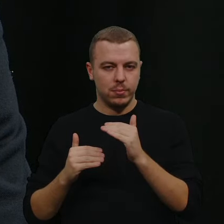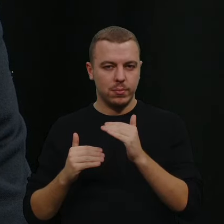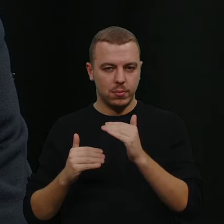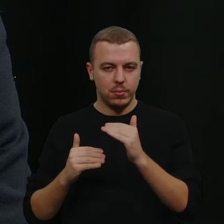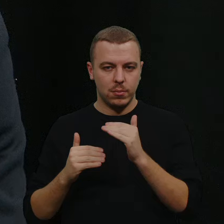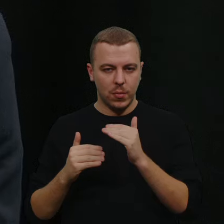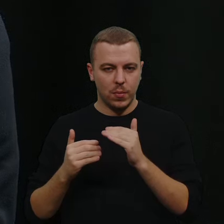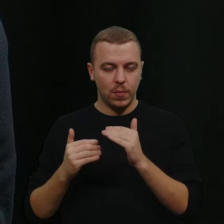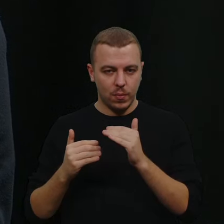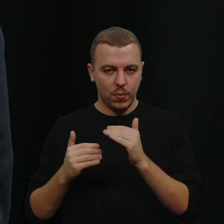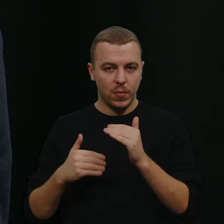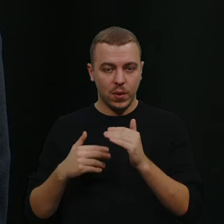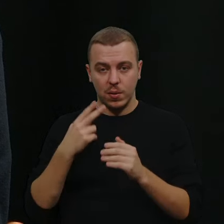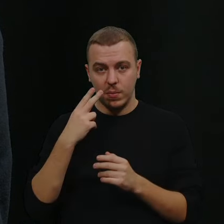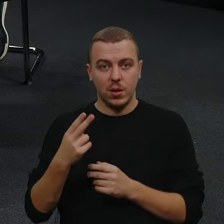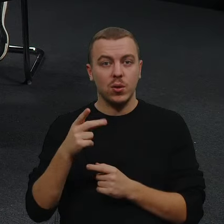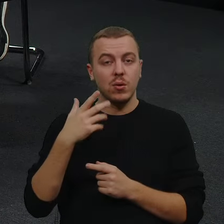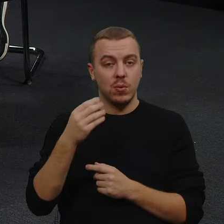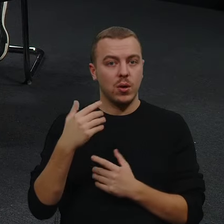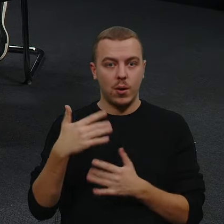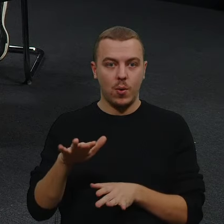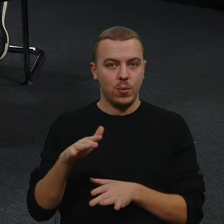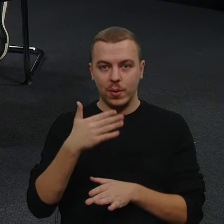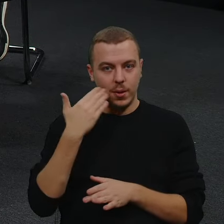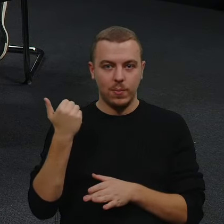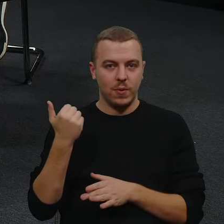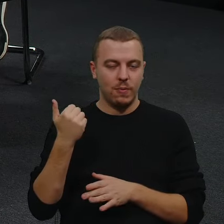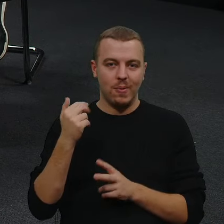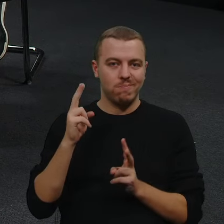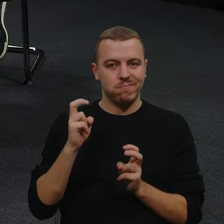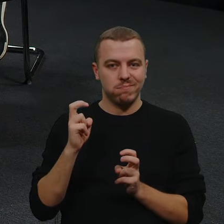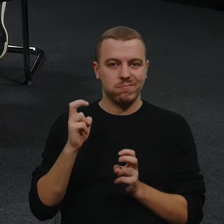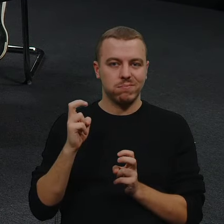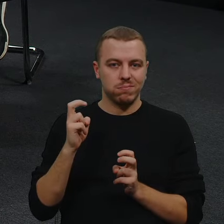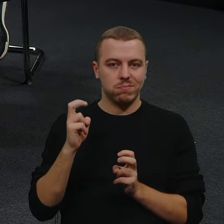borto, ar ne? Tai kaip įrodo liktais, kad pas jūs išvengta to tokio, reiškia,